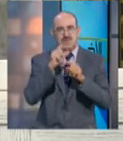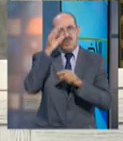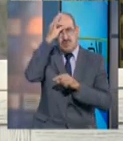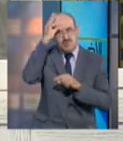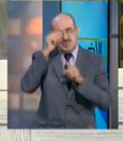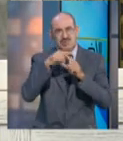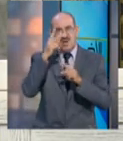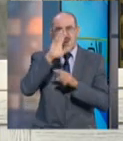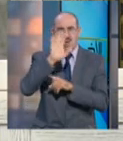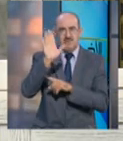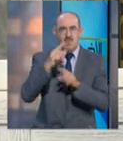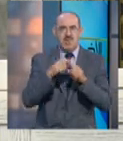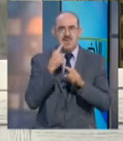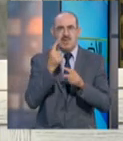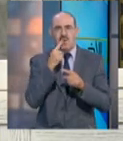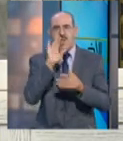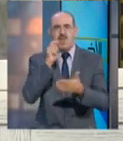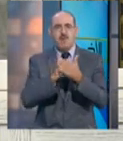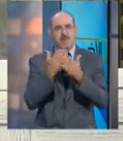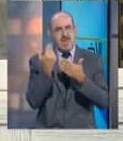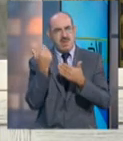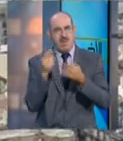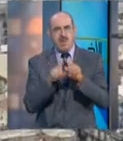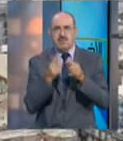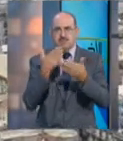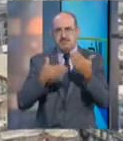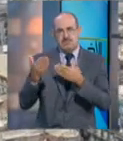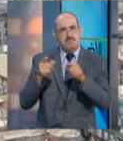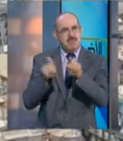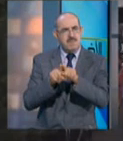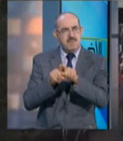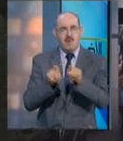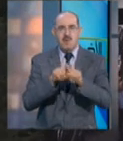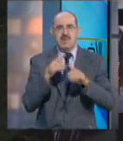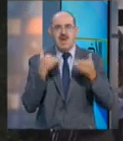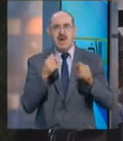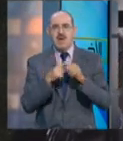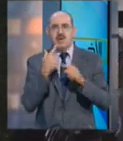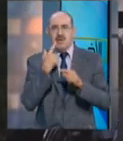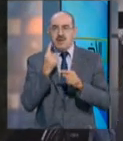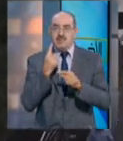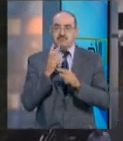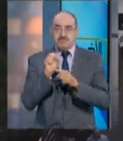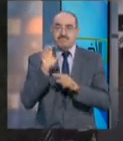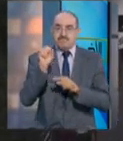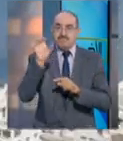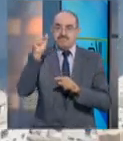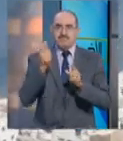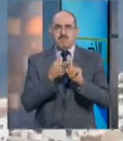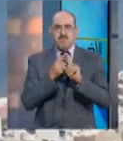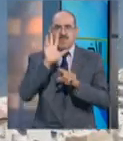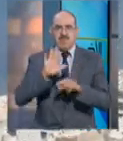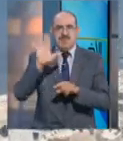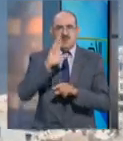الخليج وهكذا دون رسوم جمركية، والعكس صحيح. الجزائر التي تخطو خطوات عملاقة في